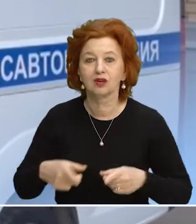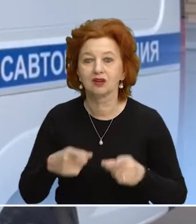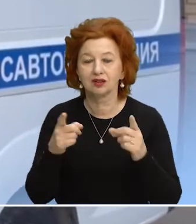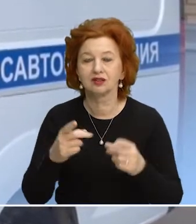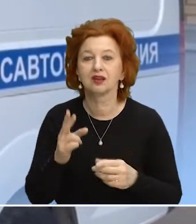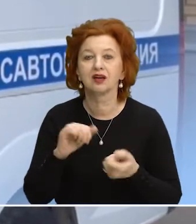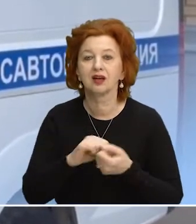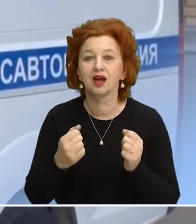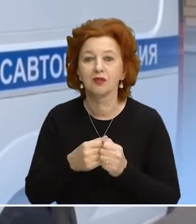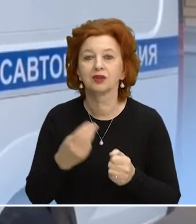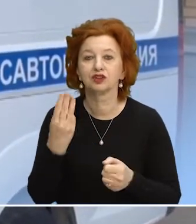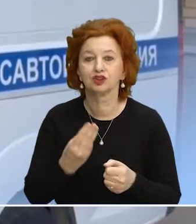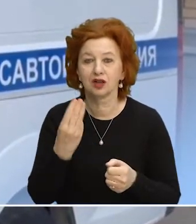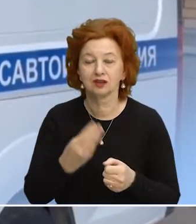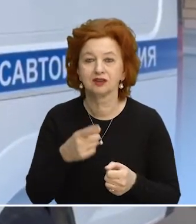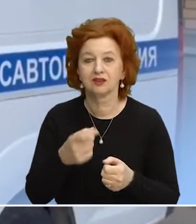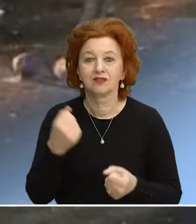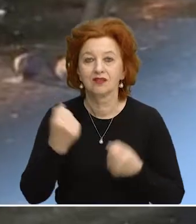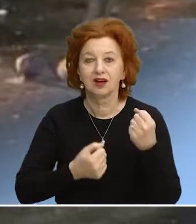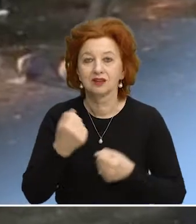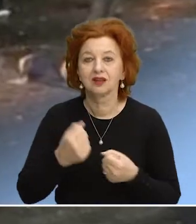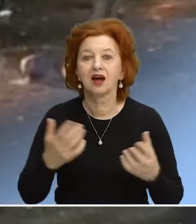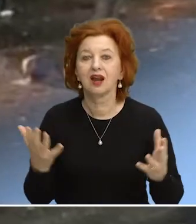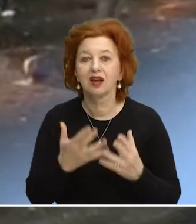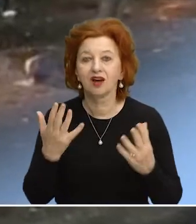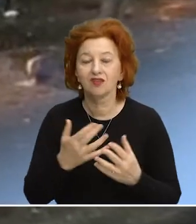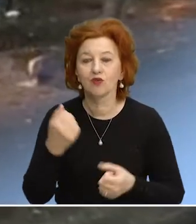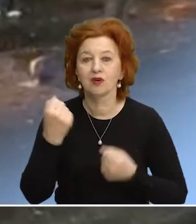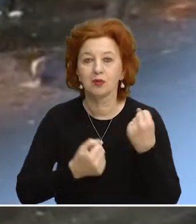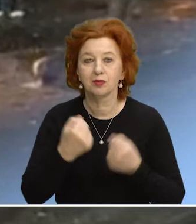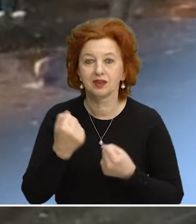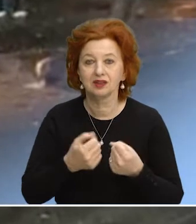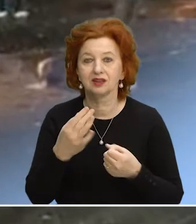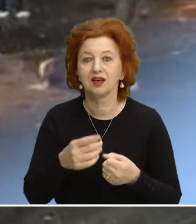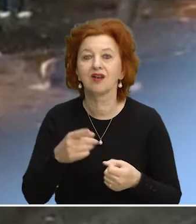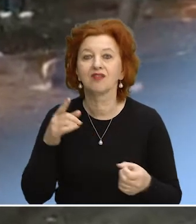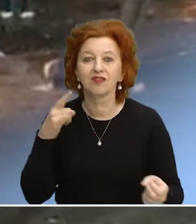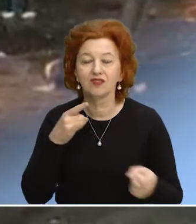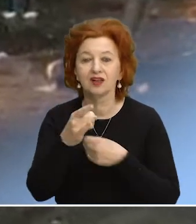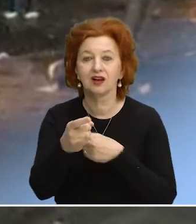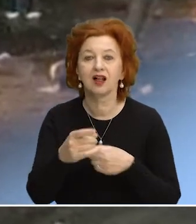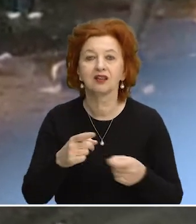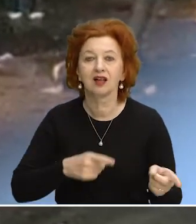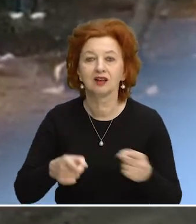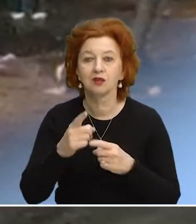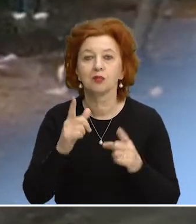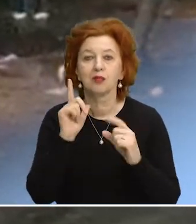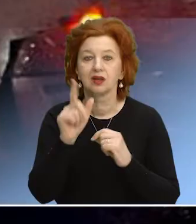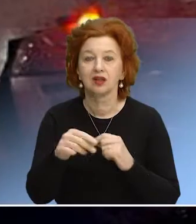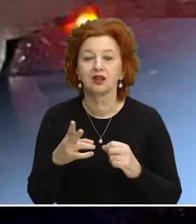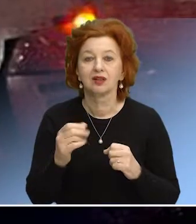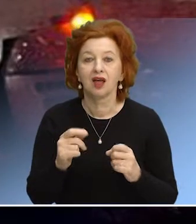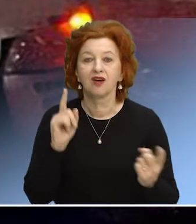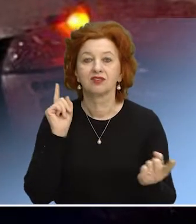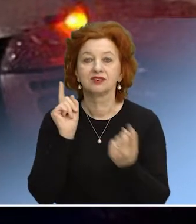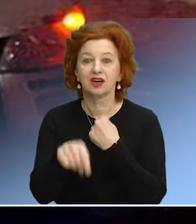автодороги Волгоград-Каменск-Шахтинский, по предварительным данным, водитель легкового автомобиля Volkswagen Passat выехал на полосу дороги, предназначенную